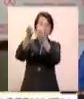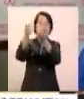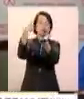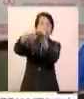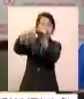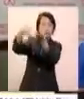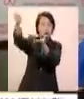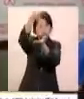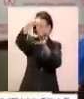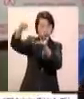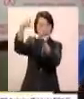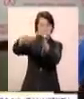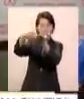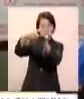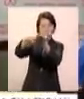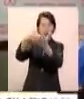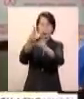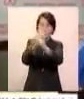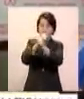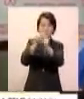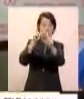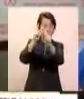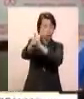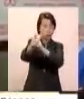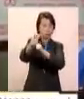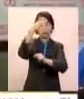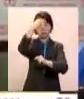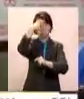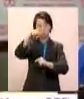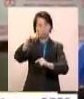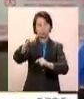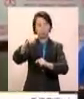dibahaskan dan kemudian mendapat kelulusan untuk